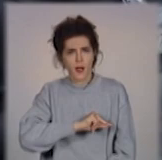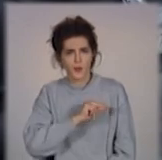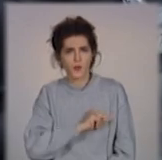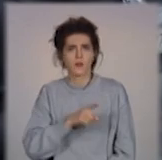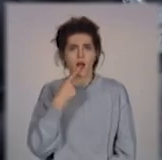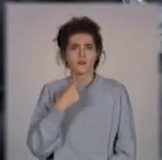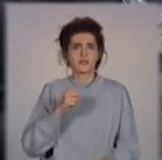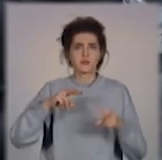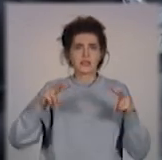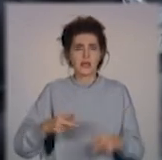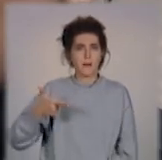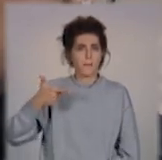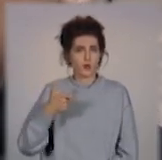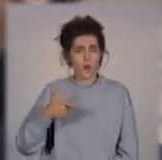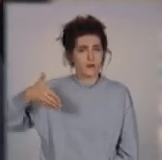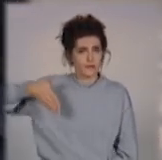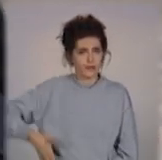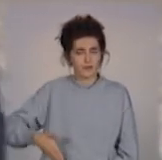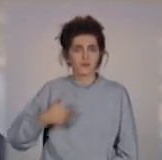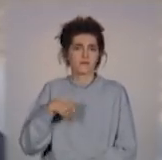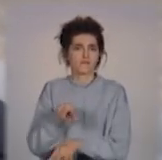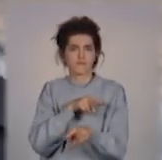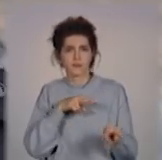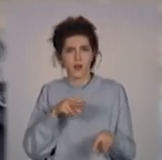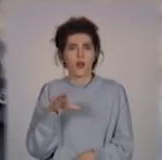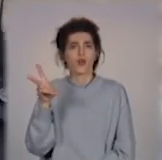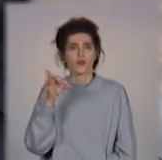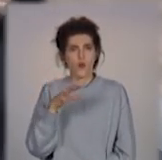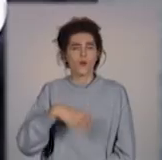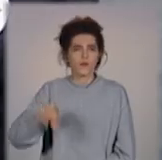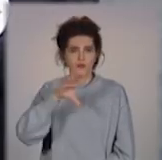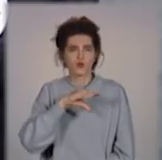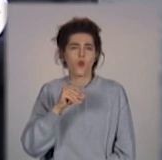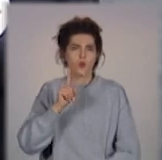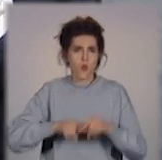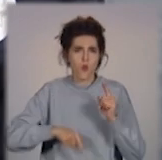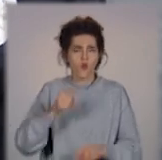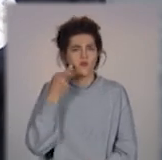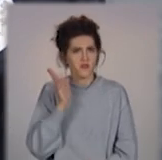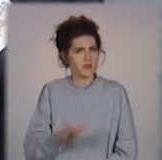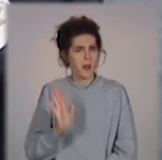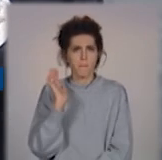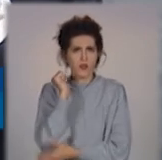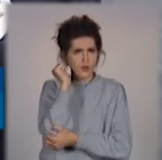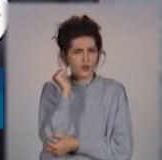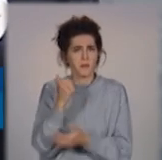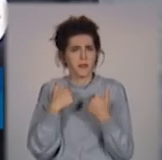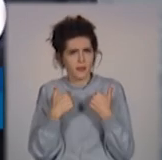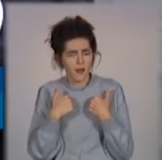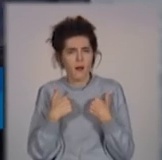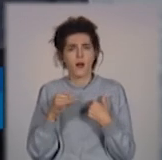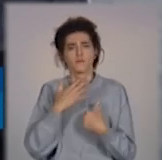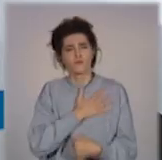заміняє зброя. Патрульна говорить, без підтримки рідних довго не витримала б. Батьки завжди підтримують.